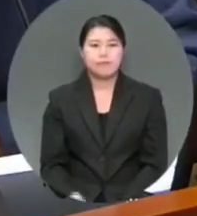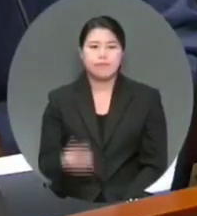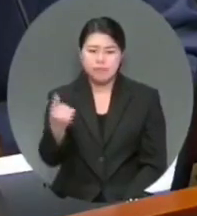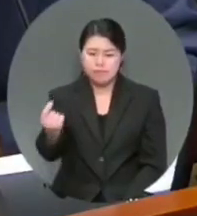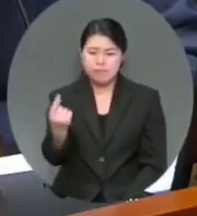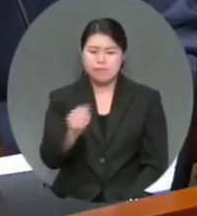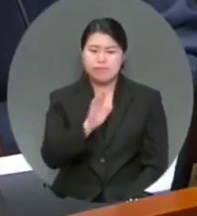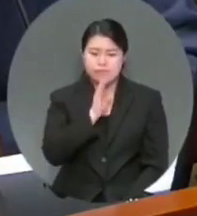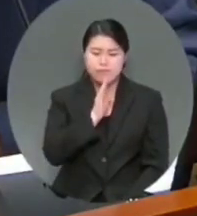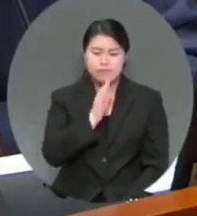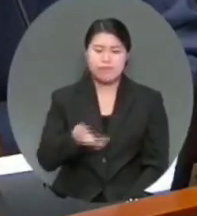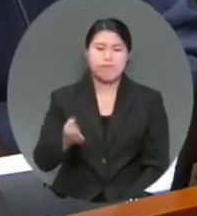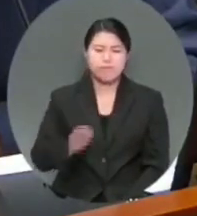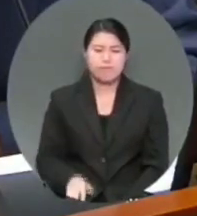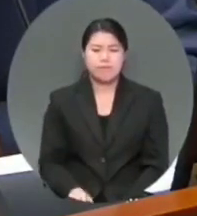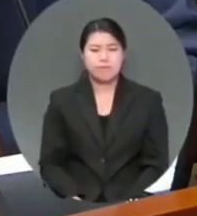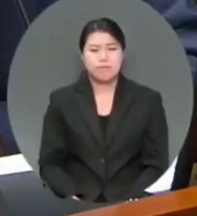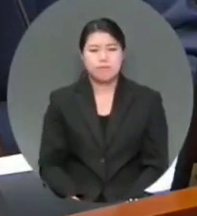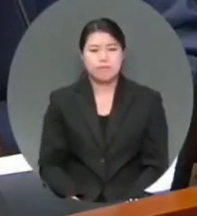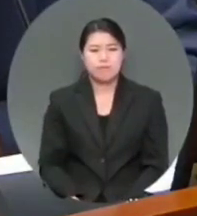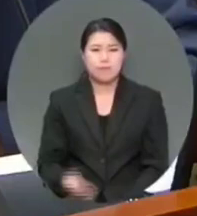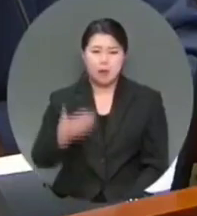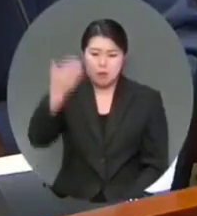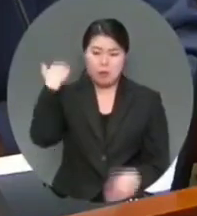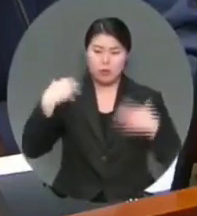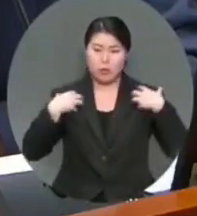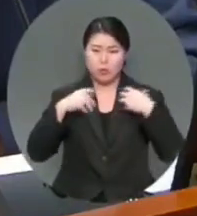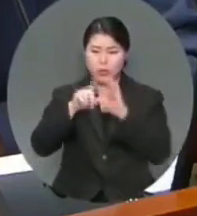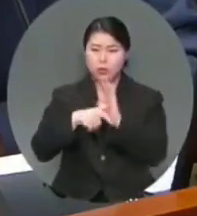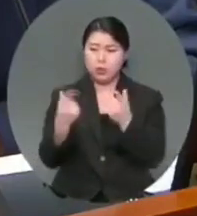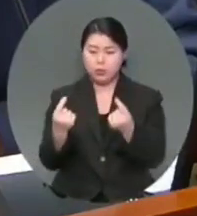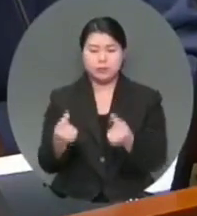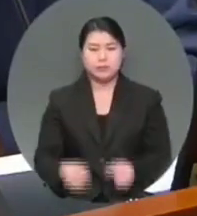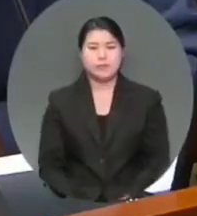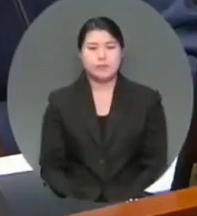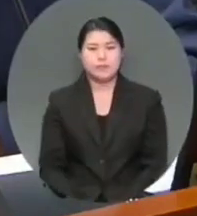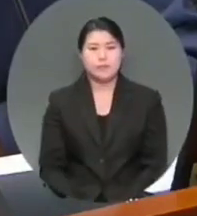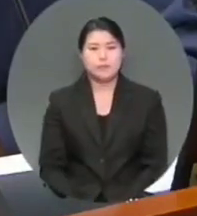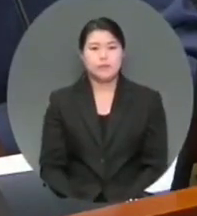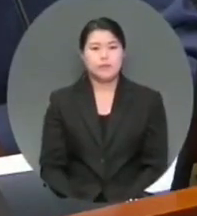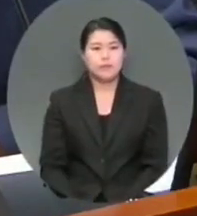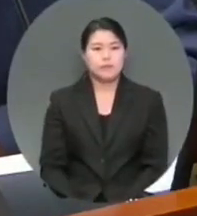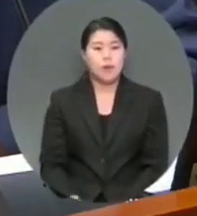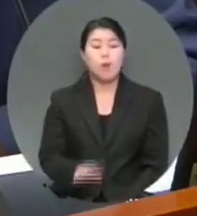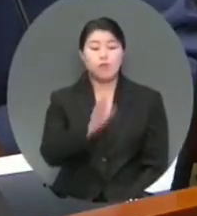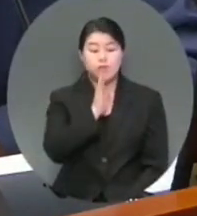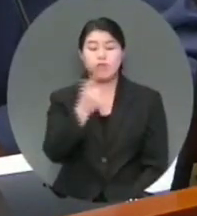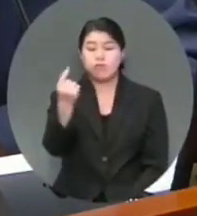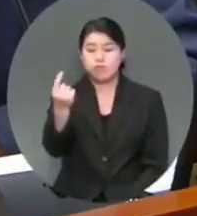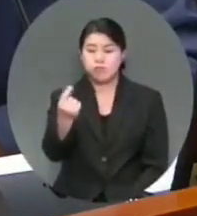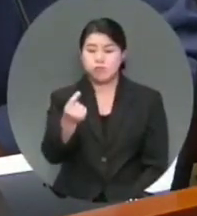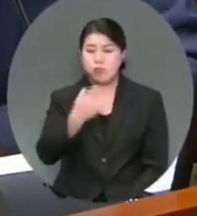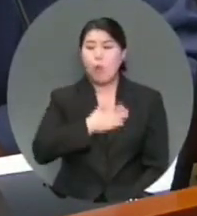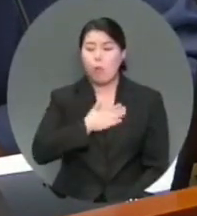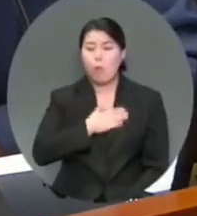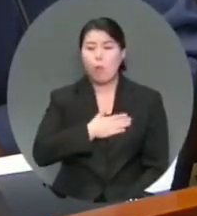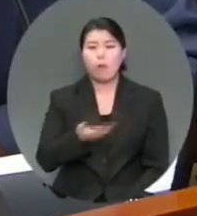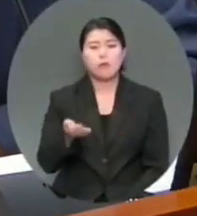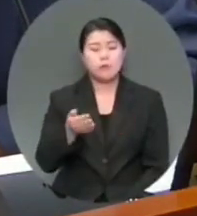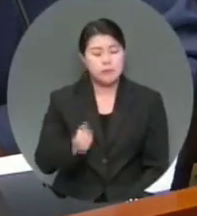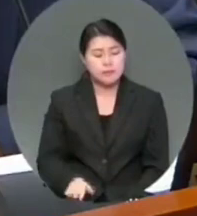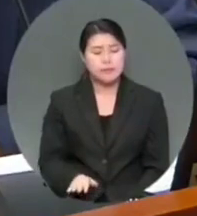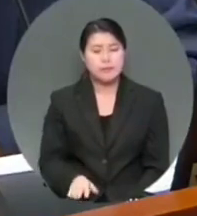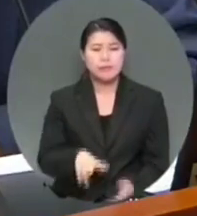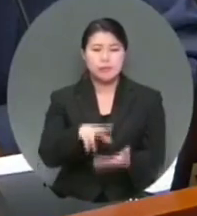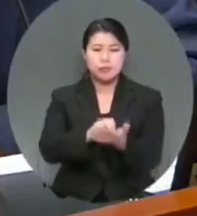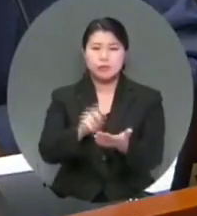말씀을 하시는 거고. 그러니까, 해마다 그리고 과거 정부에도 그렇고 그런 아니, 과정에서 해마다 진행되는 겁니다. 당연히 그렇죠. 예. 그걸 누가 모르겠습니까? 그런데 문제는 예.